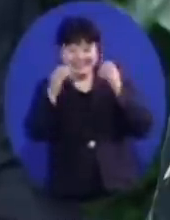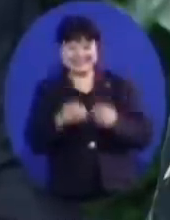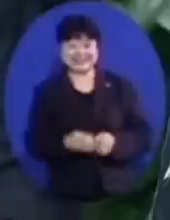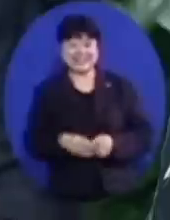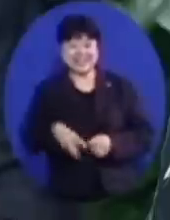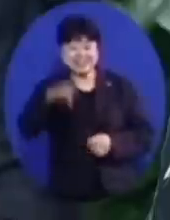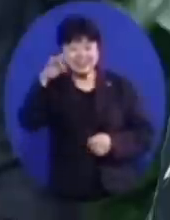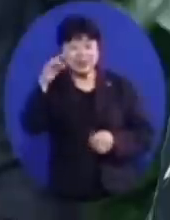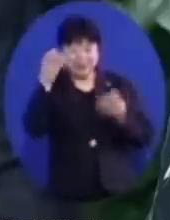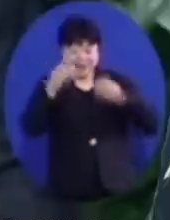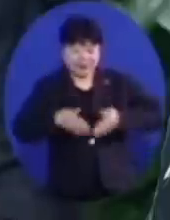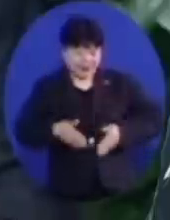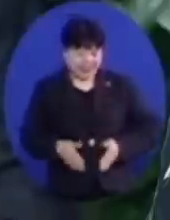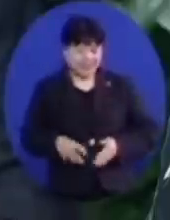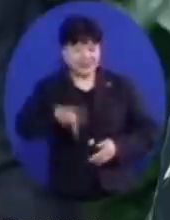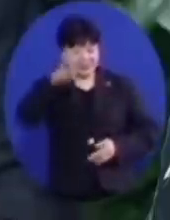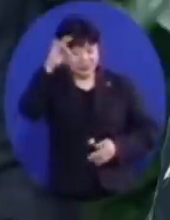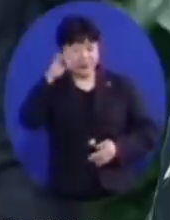적은 것처럼